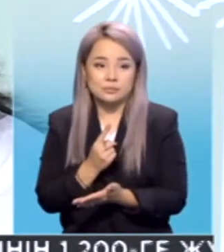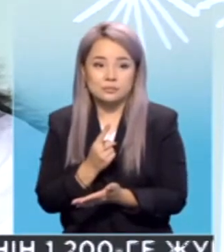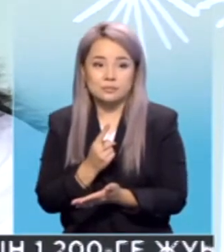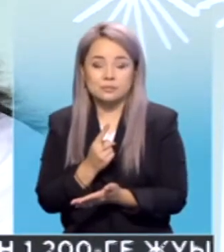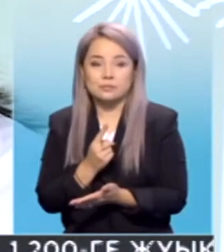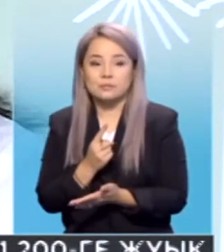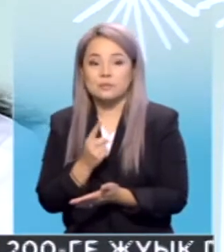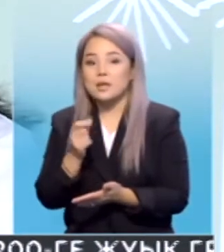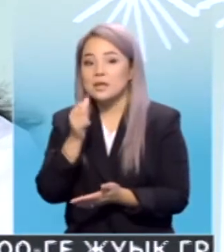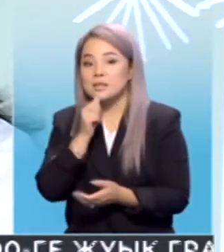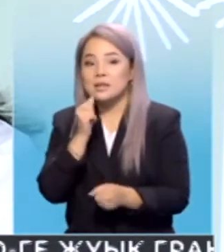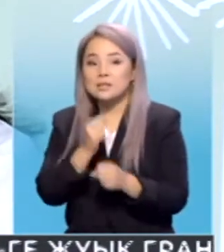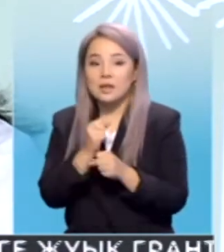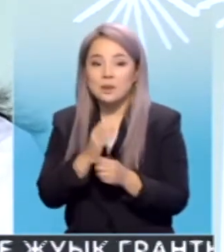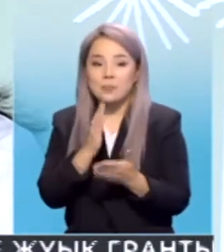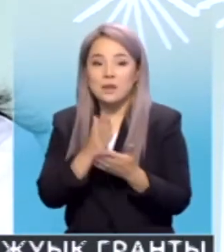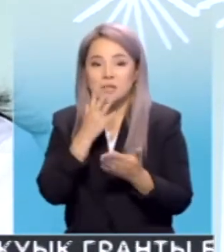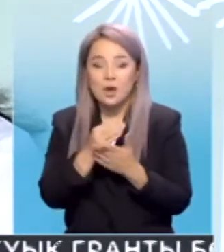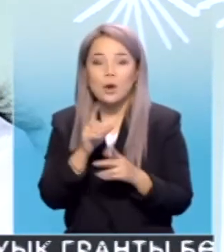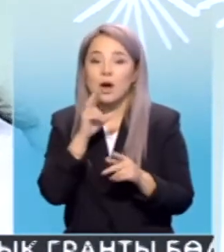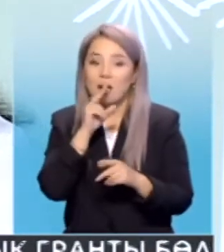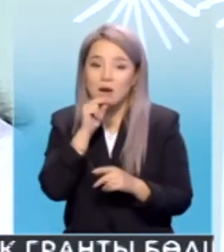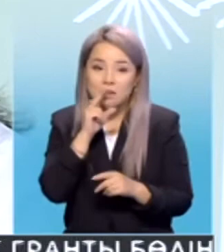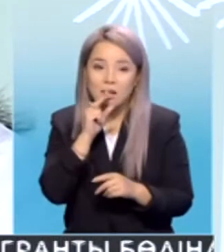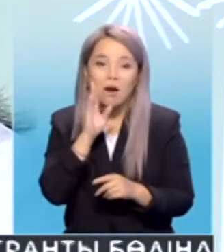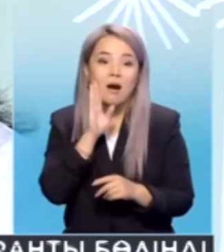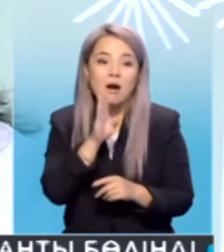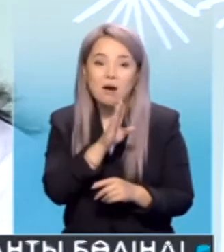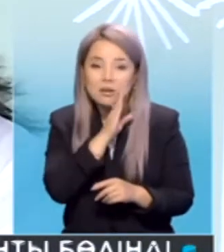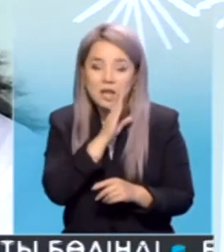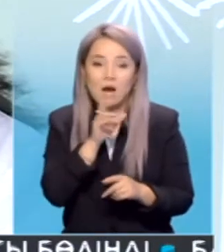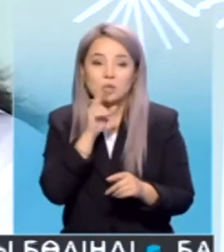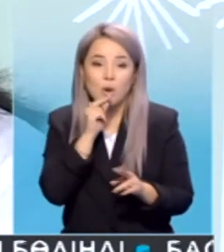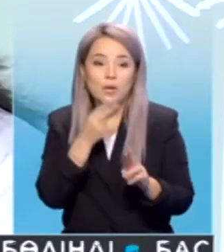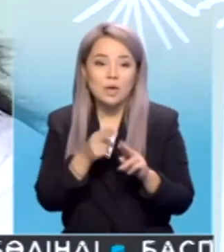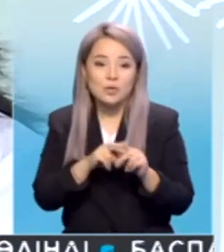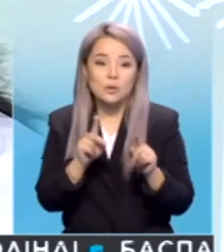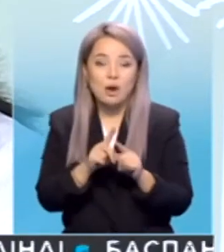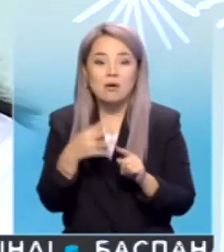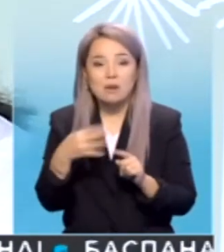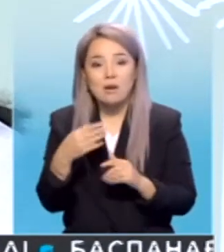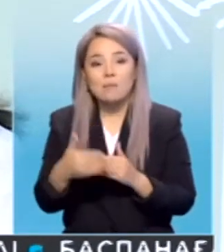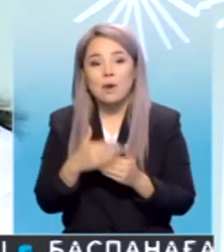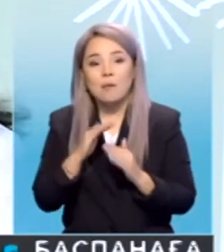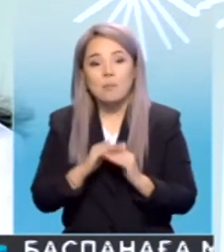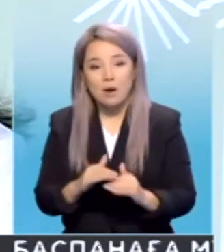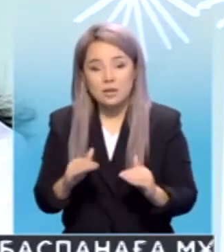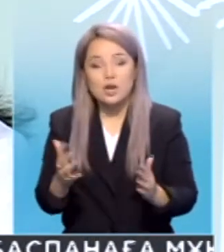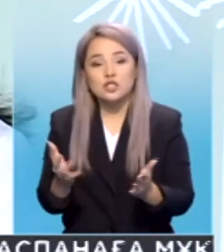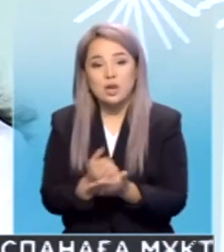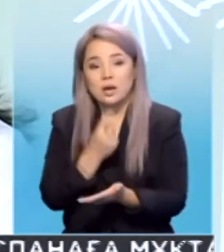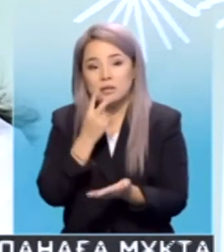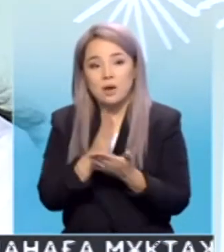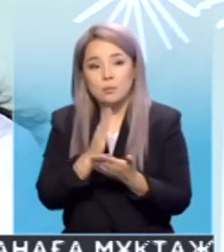лепіт деп айтып жатамыз ғой. Және бірінші сөздерін ана деген сөздерін айтқан балалардың ішінде 40 баладай сондай